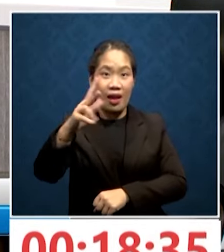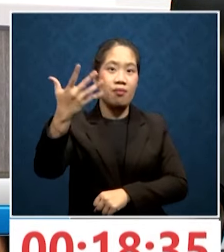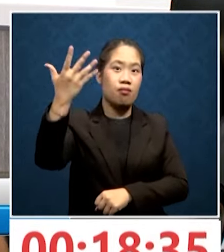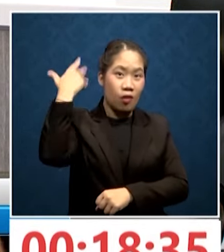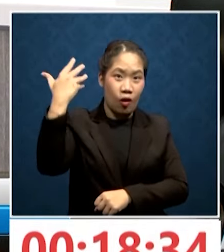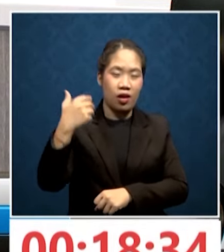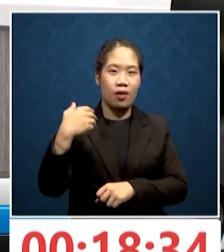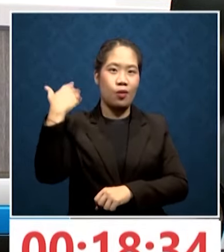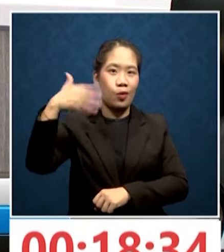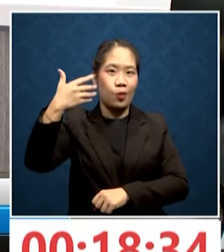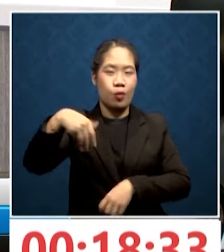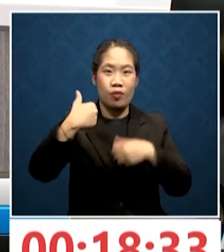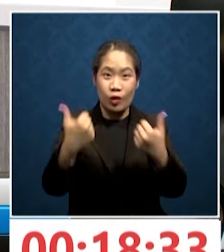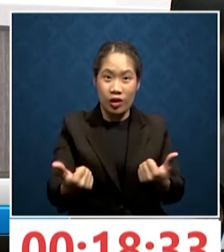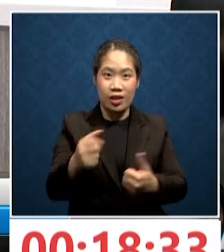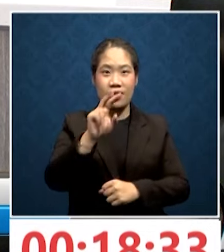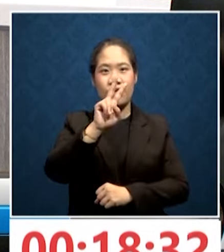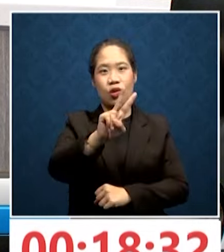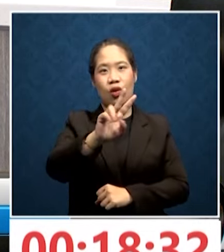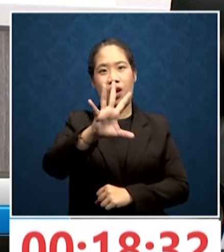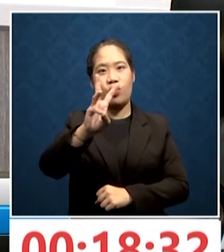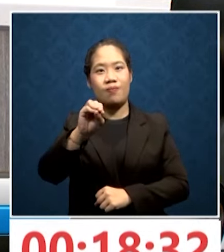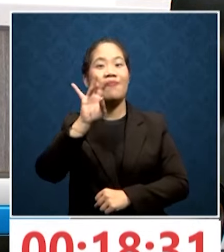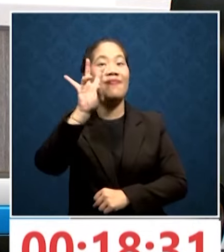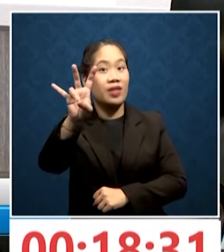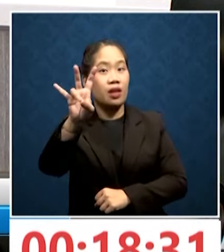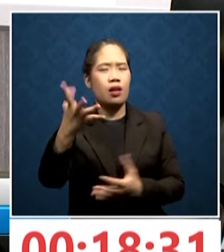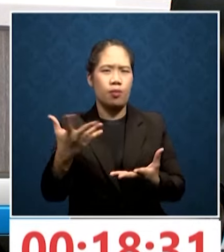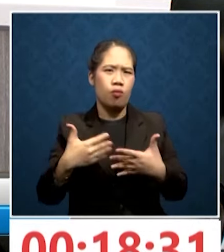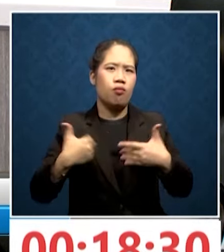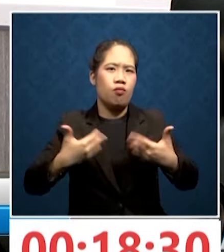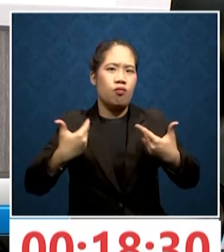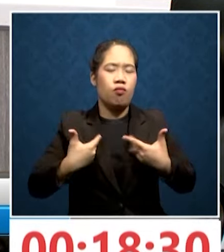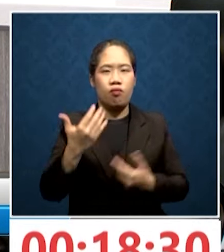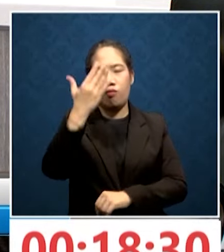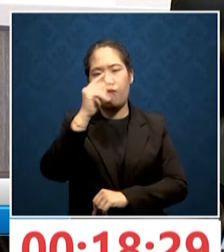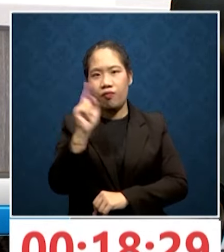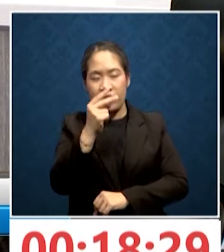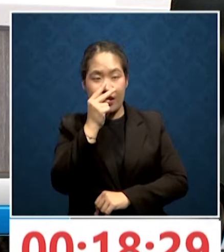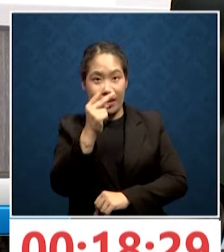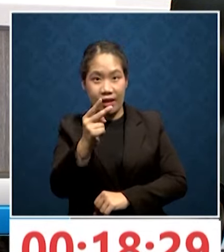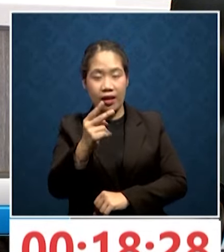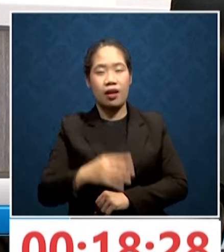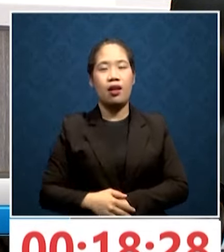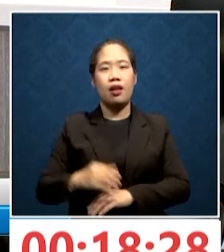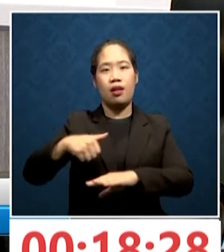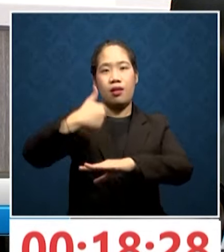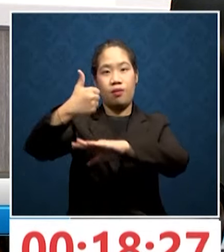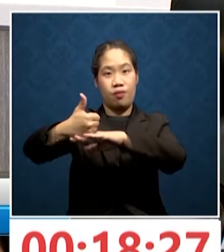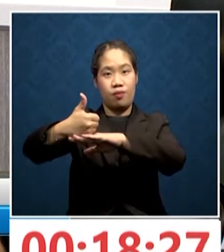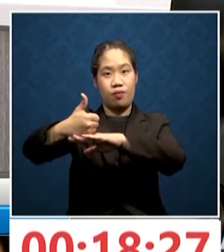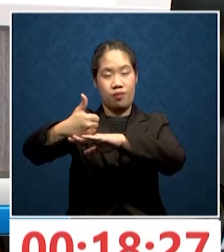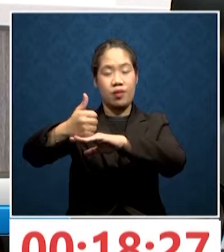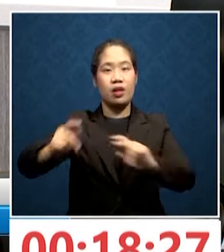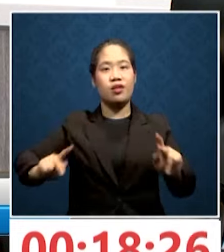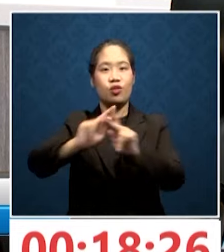ปีนี้2567ผมก็ยินดีครับที่เห็นท่านรัฐมนตรีสมศักดิ์เทพสุทิน